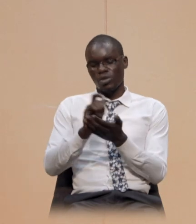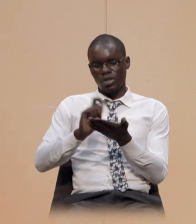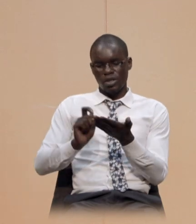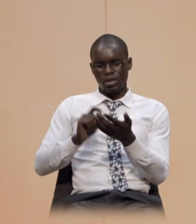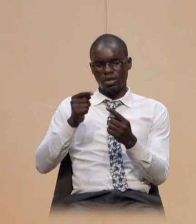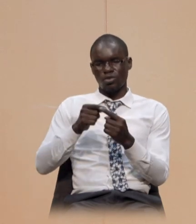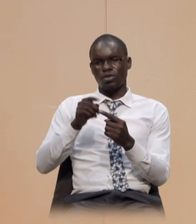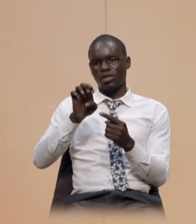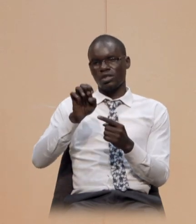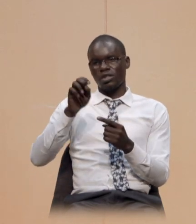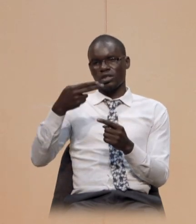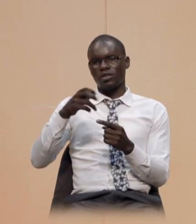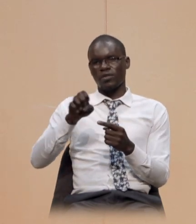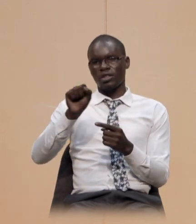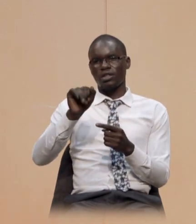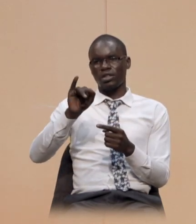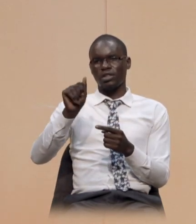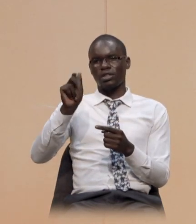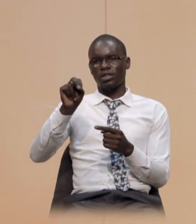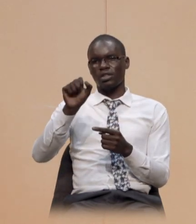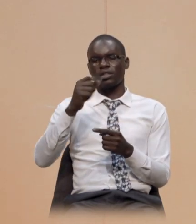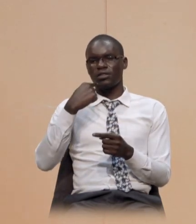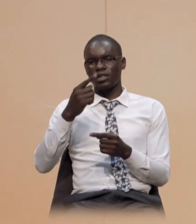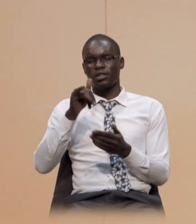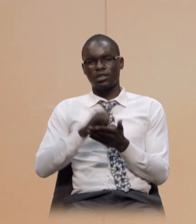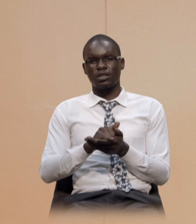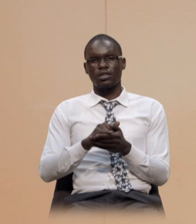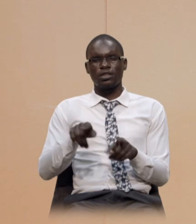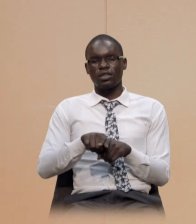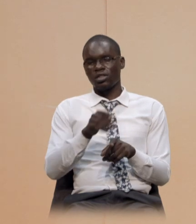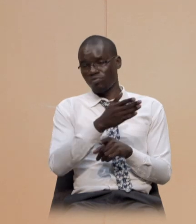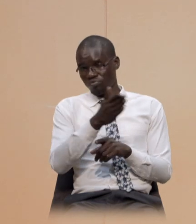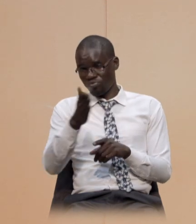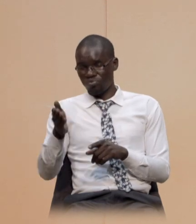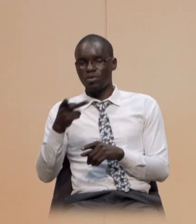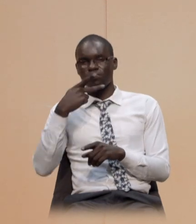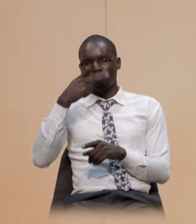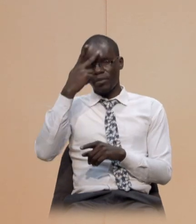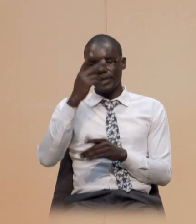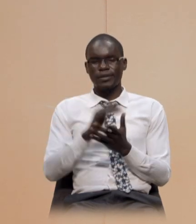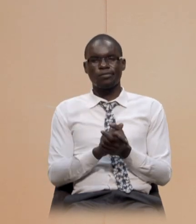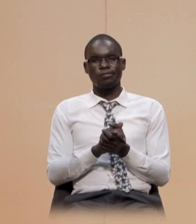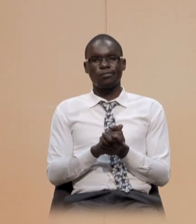kanisa la Waefeso anawaambia kwamba hata nyinyi wazazi